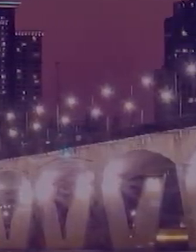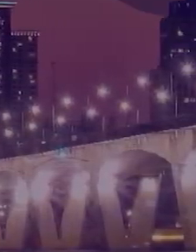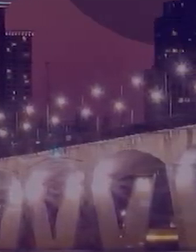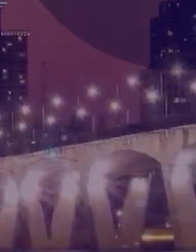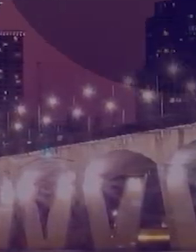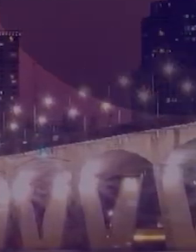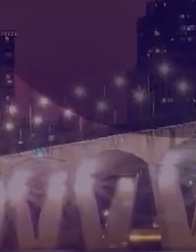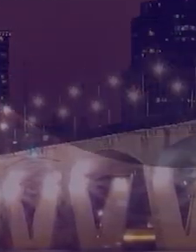처음입니다